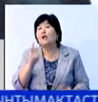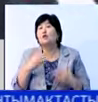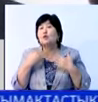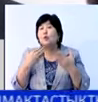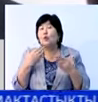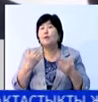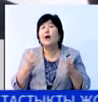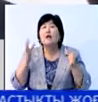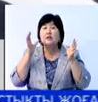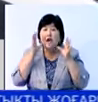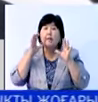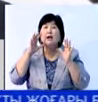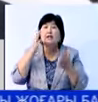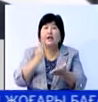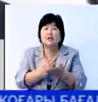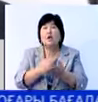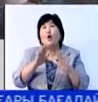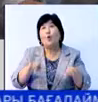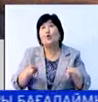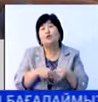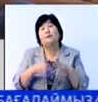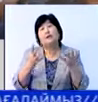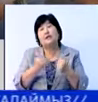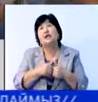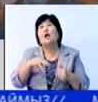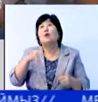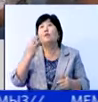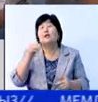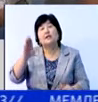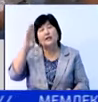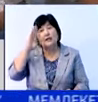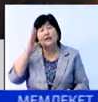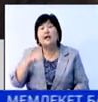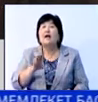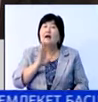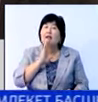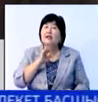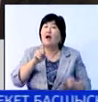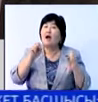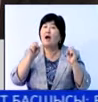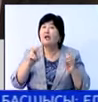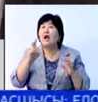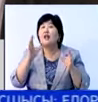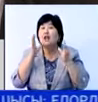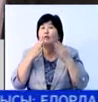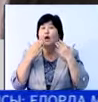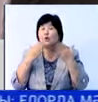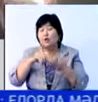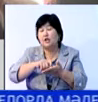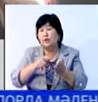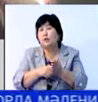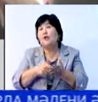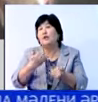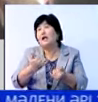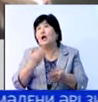жығылған орын деп есептейді. Мешітте ерлерге, әйелдерге арналған арнайы намаз оқитын бөлмелері, дәрісханасы